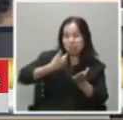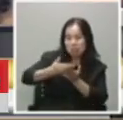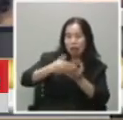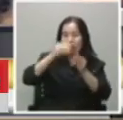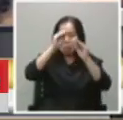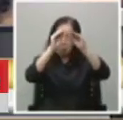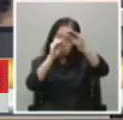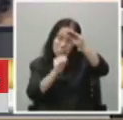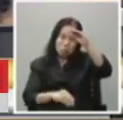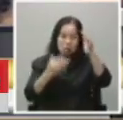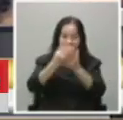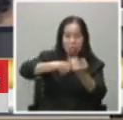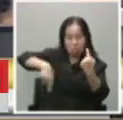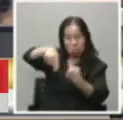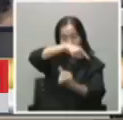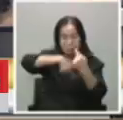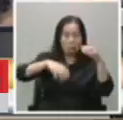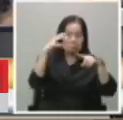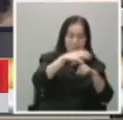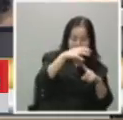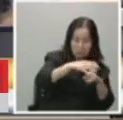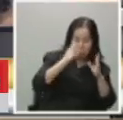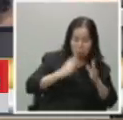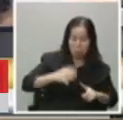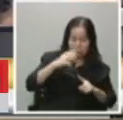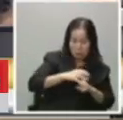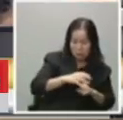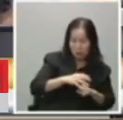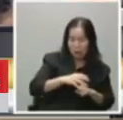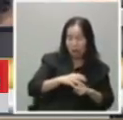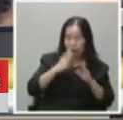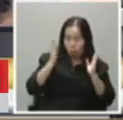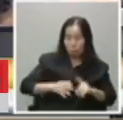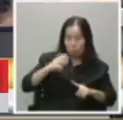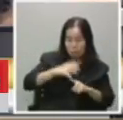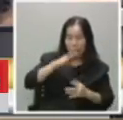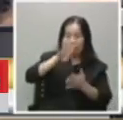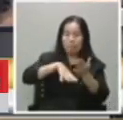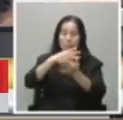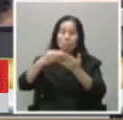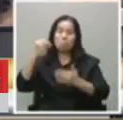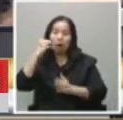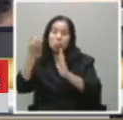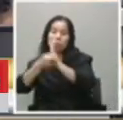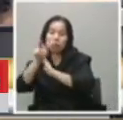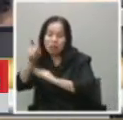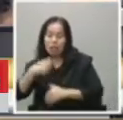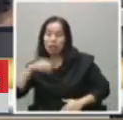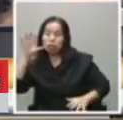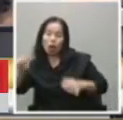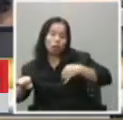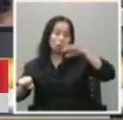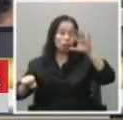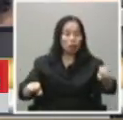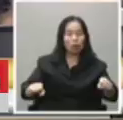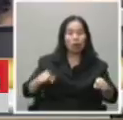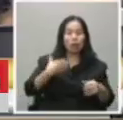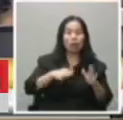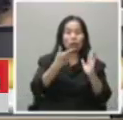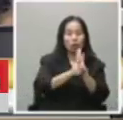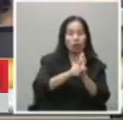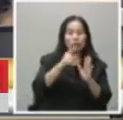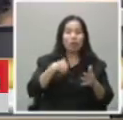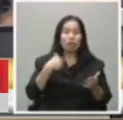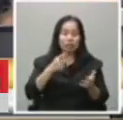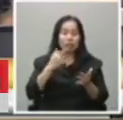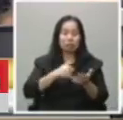ายแม่น้ำคนอยู่พัทยาแต่ตัวโทษครับคนอยู่พัทยาทะเบียนบ้านอยู่ขอนแก่นก็ลงทะเบียนที่พัทยาก็ซื้อของพัทยาไม่